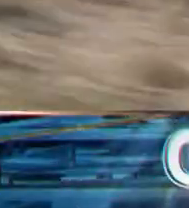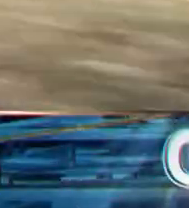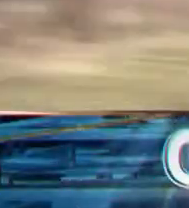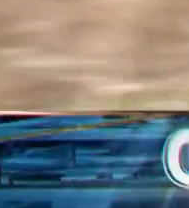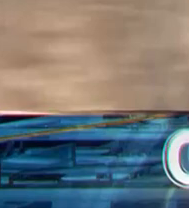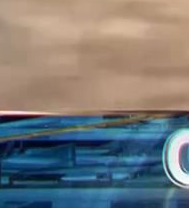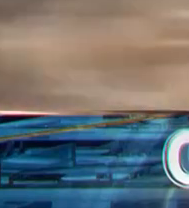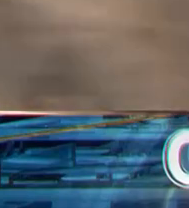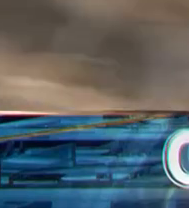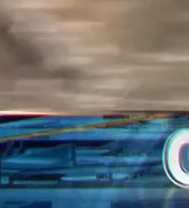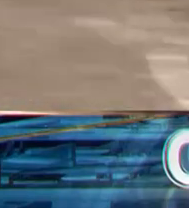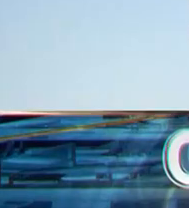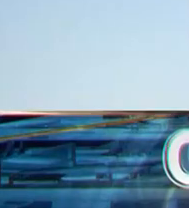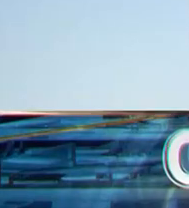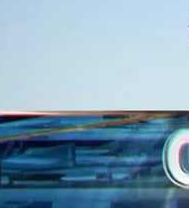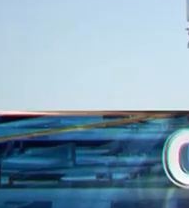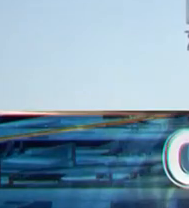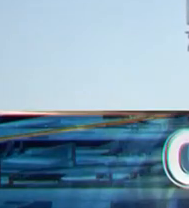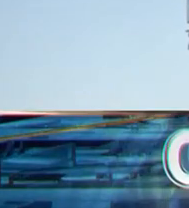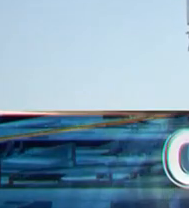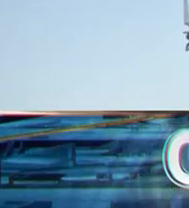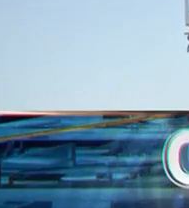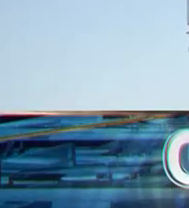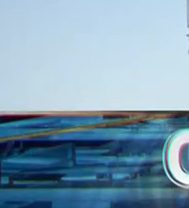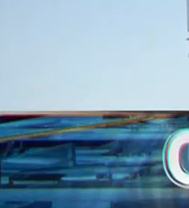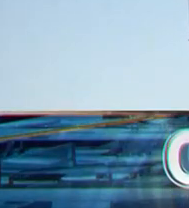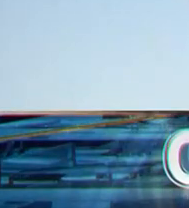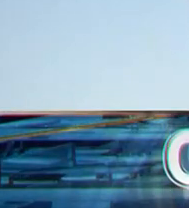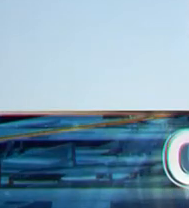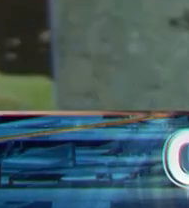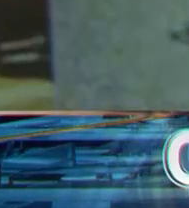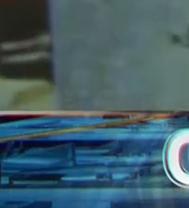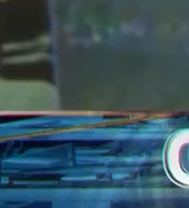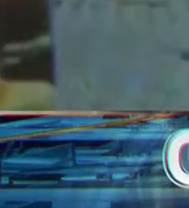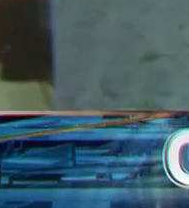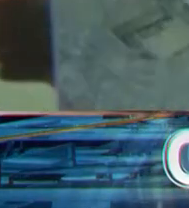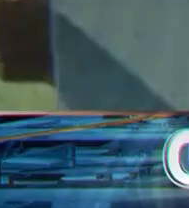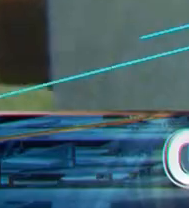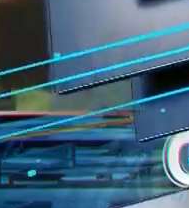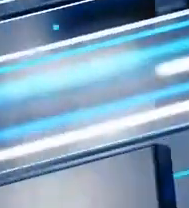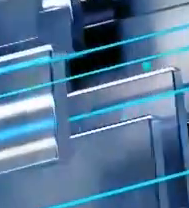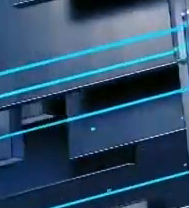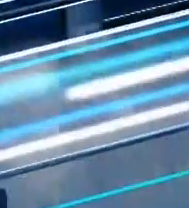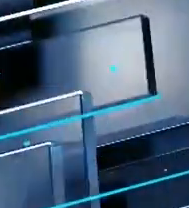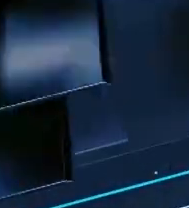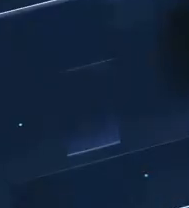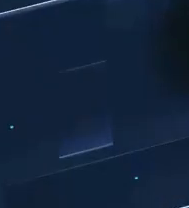Железные птицы. В Талгарском районе прошли первые республиканские соревнования по дрон-рейсингу.